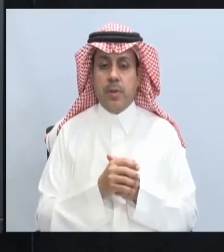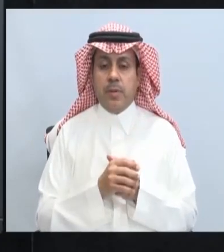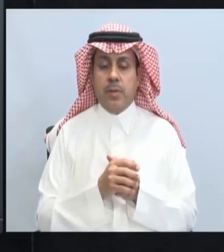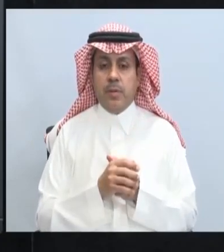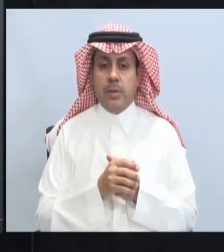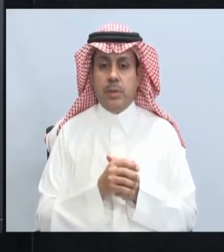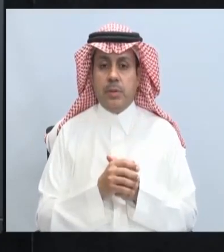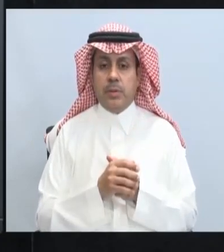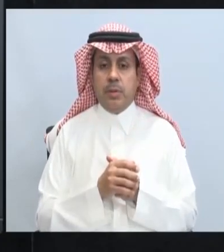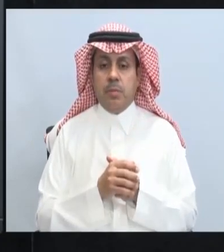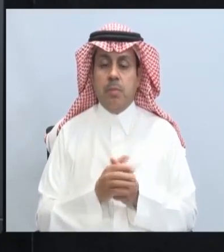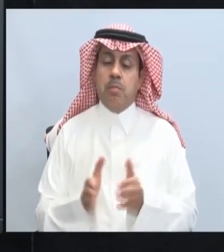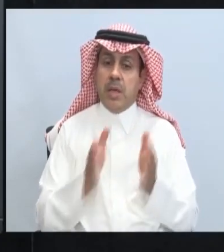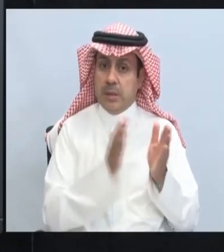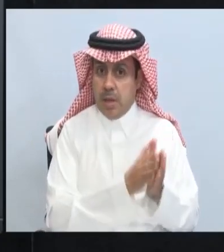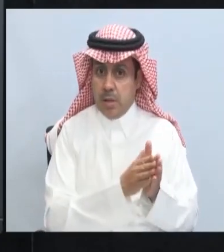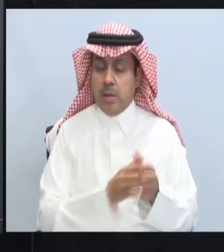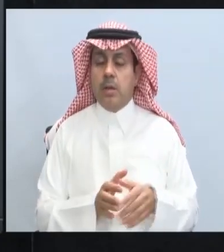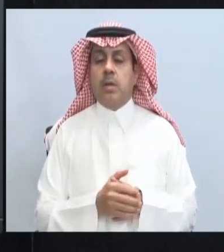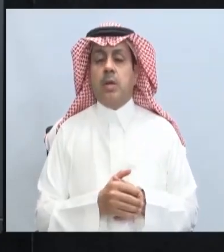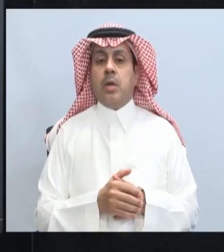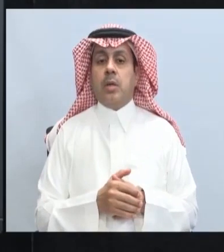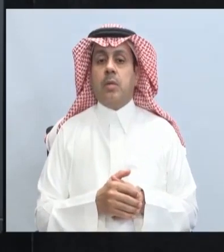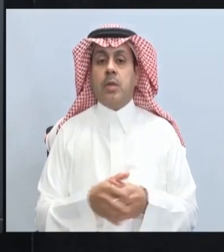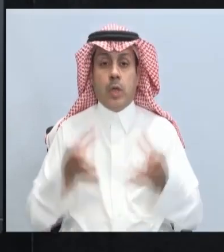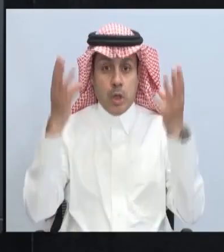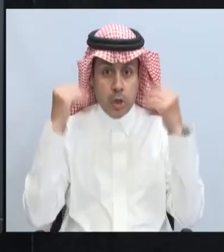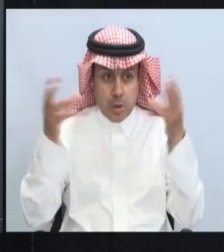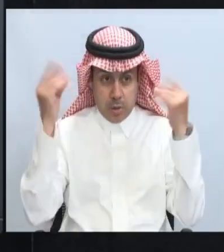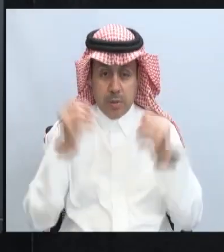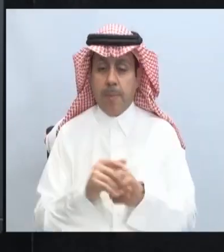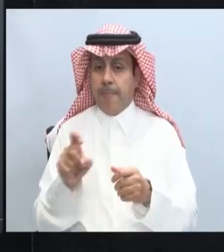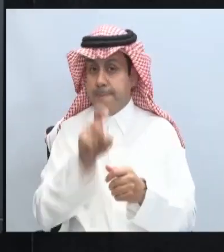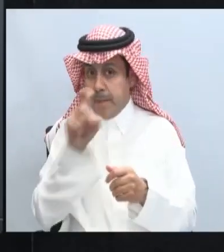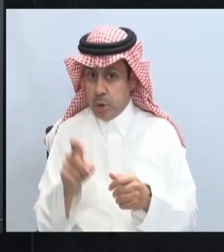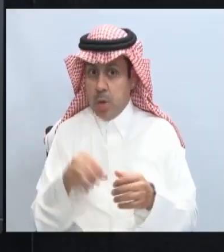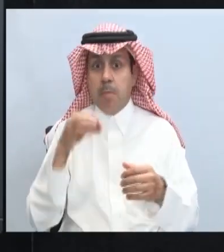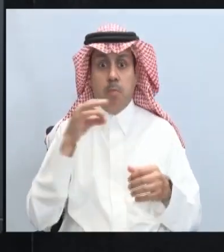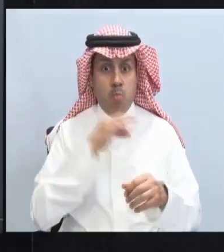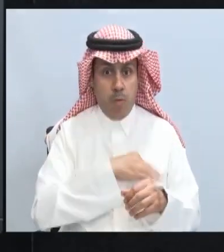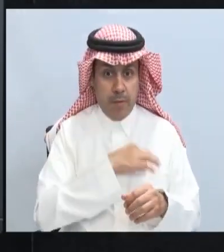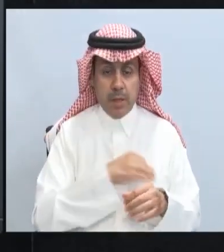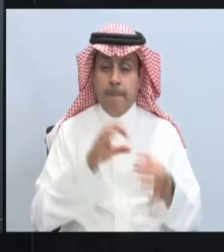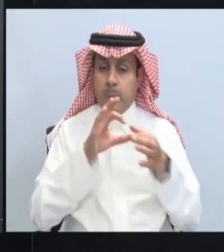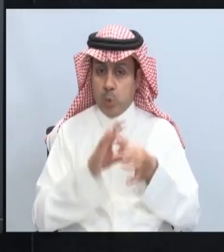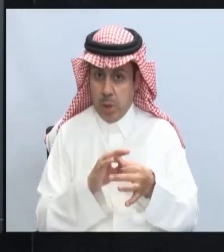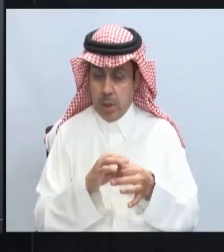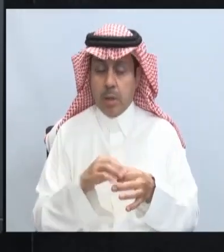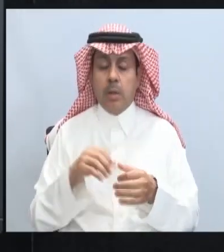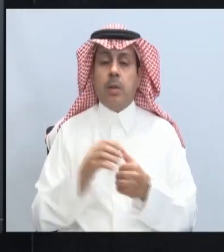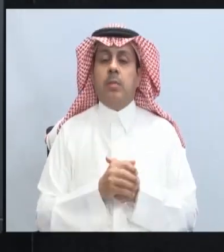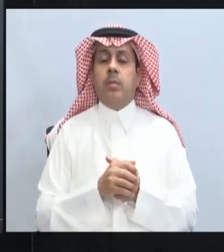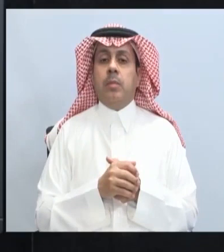درسنا بعد ان طوفت واياكم بحمد الله تعالى مع اسئله ممتعه متعلقه بهذه الوحدات